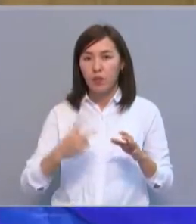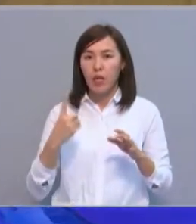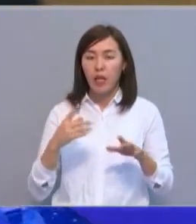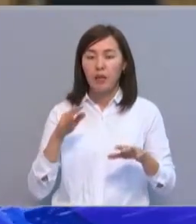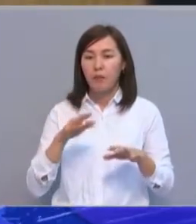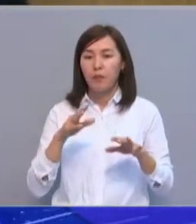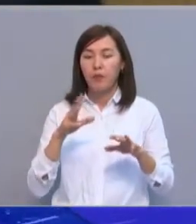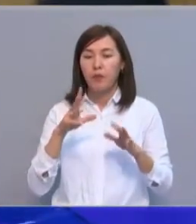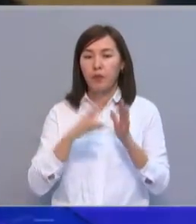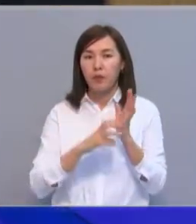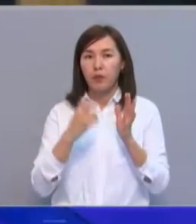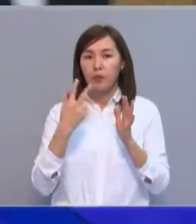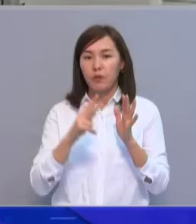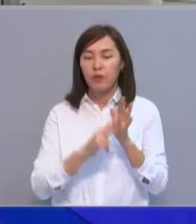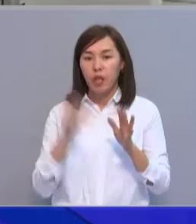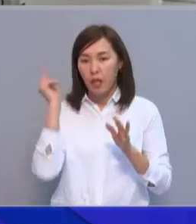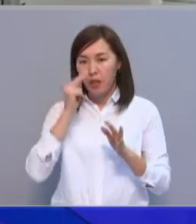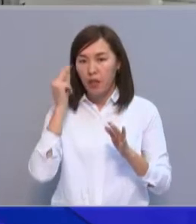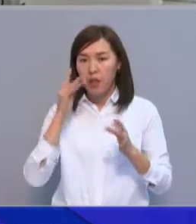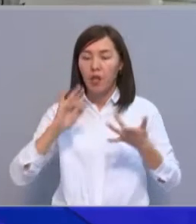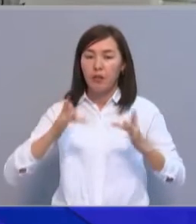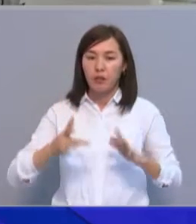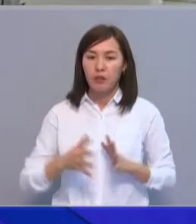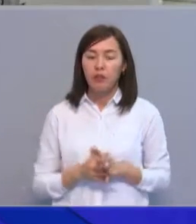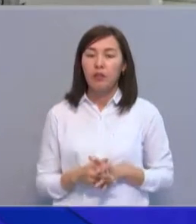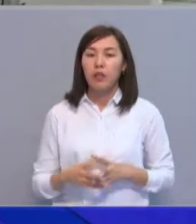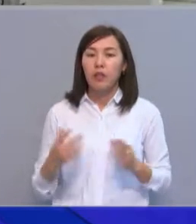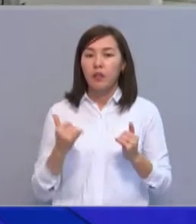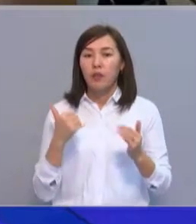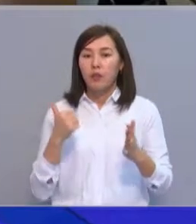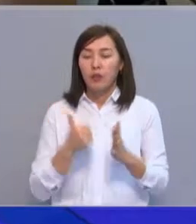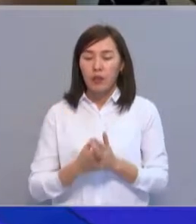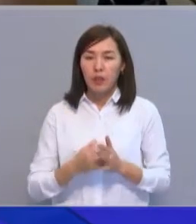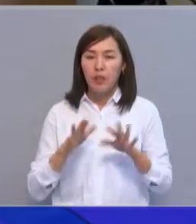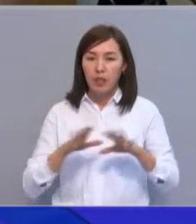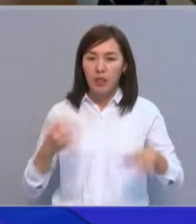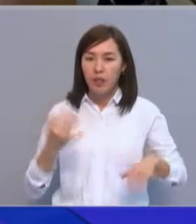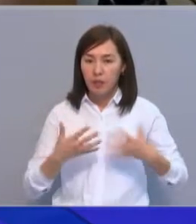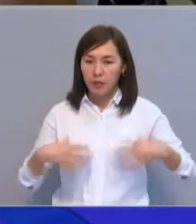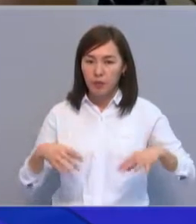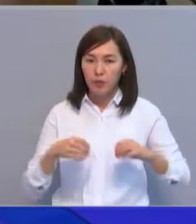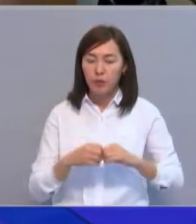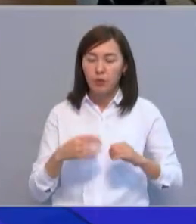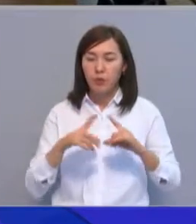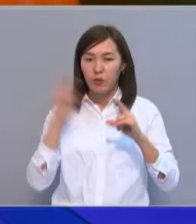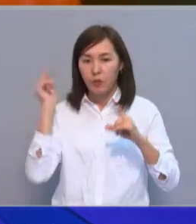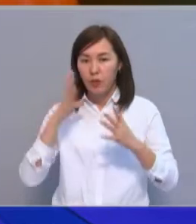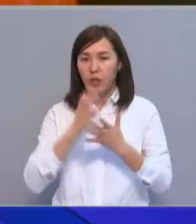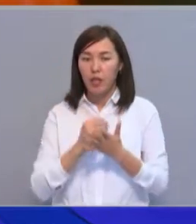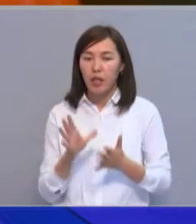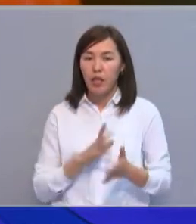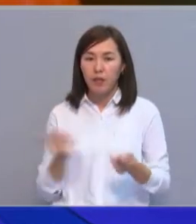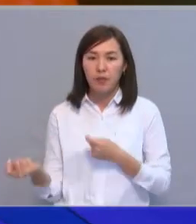421 938 обучаются дистанционно. До сегодняшнего дня детям из малообеспеченных семей из школьного фонда